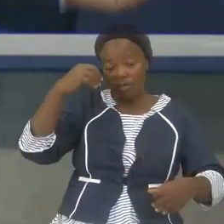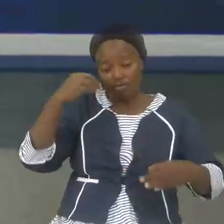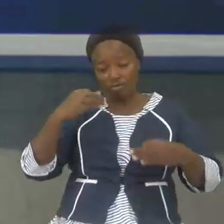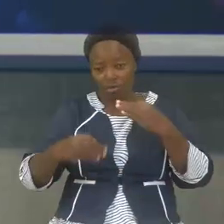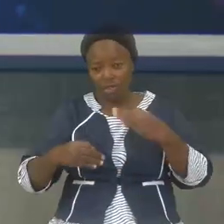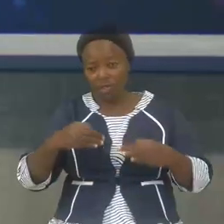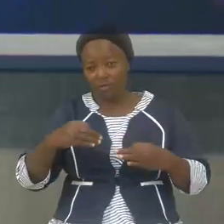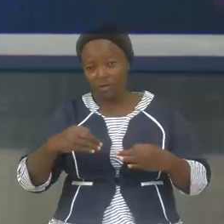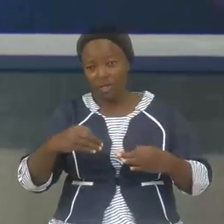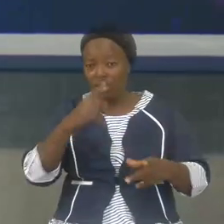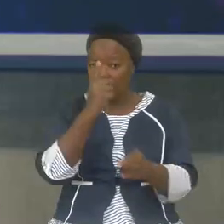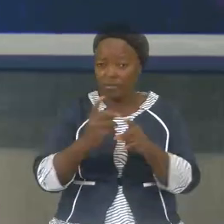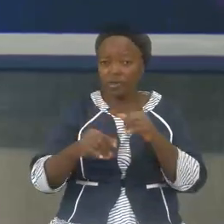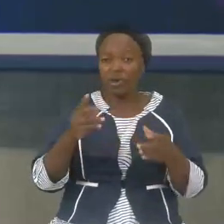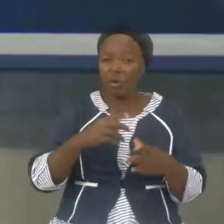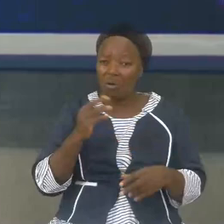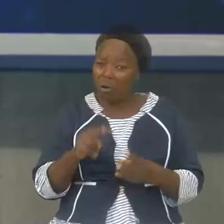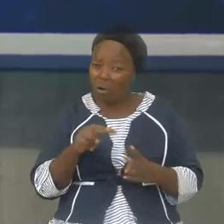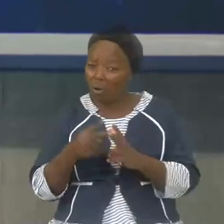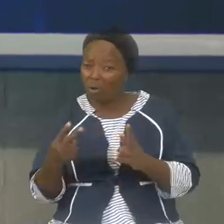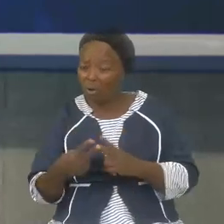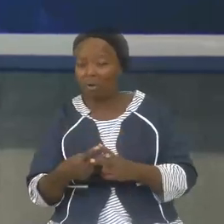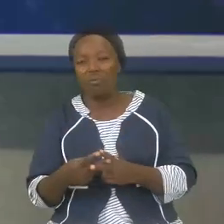la justification, ou